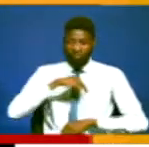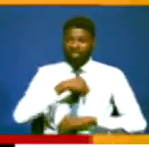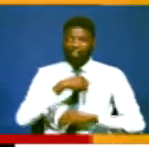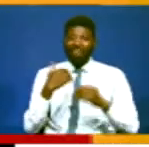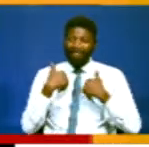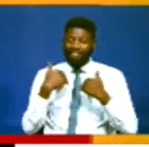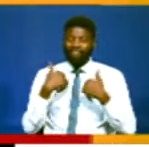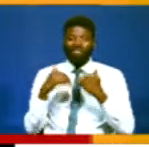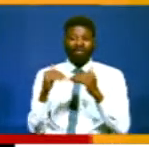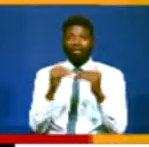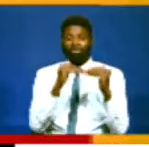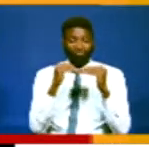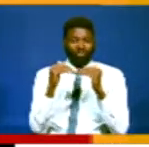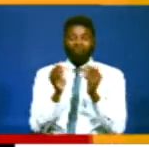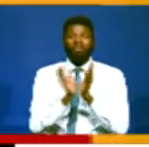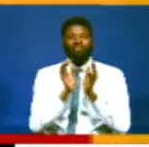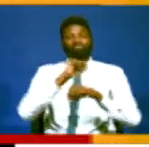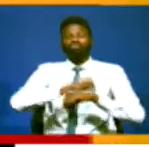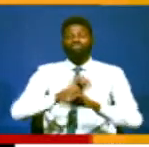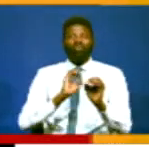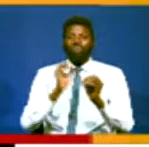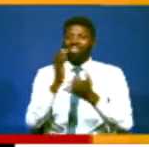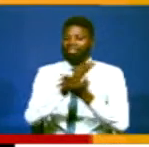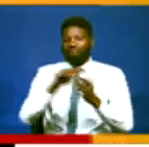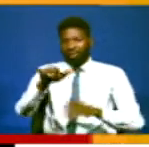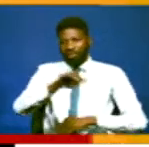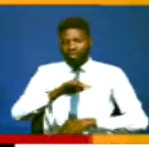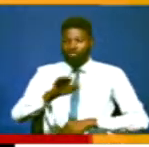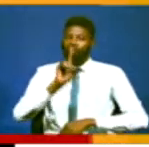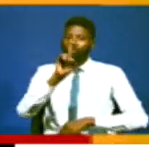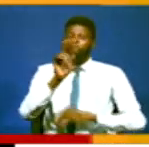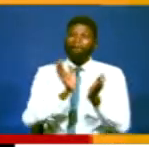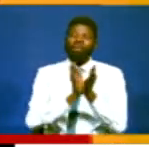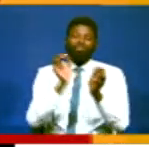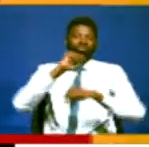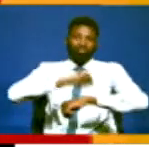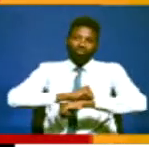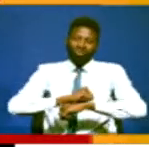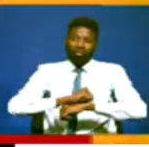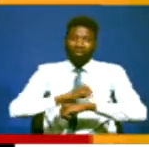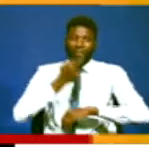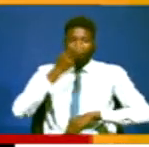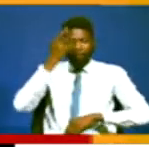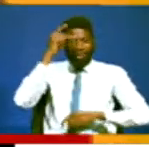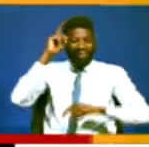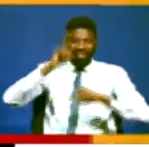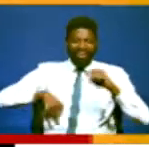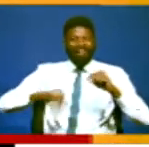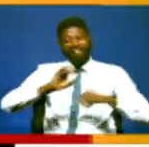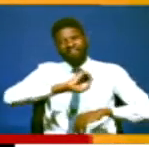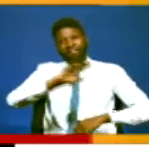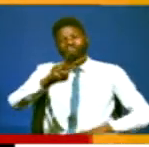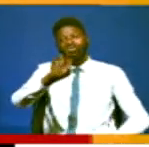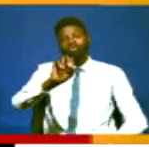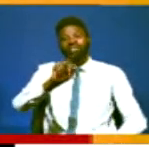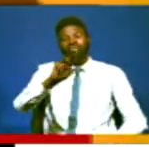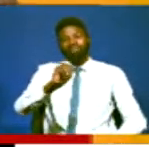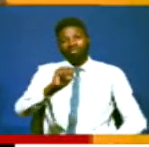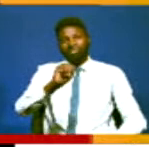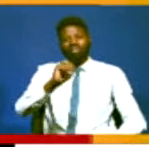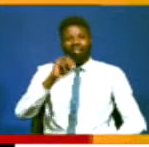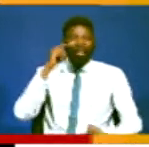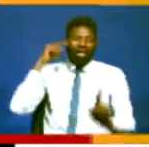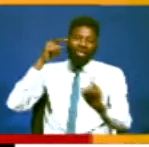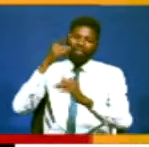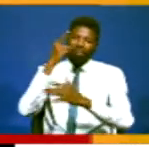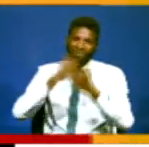utapata shule ya umma ni moja. Mm-hmm. Na mzazi hawezi kusafiri kutoka hapa kilomita kama 20 kumpeleka mtoto katika shule ya umma,